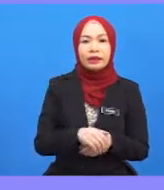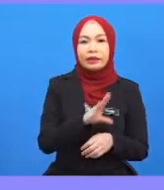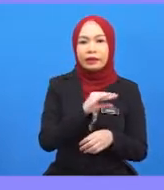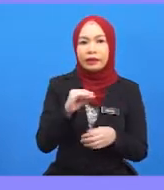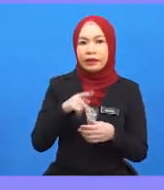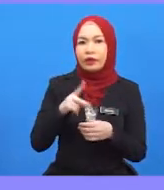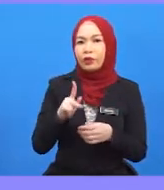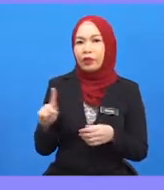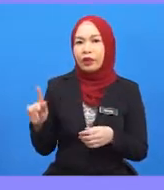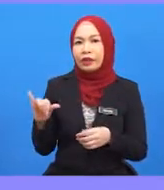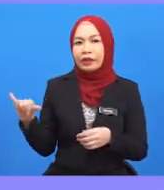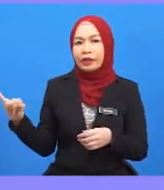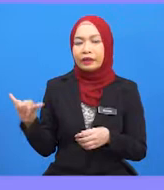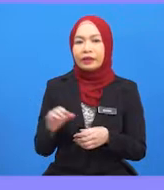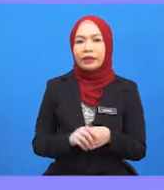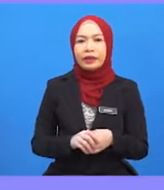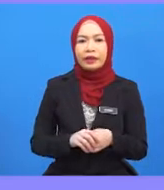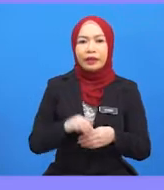Isikan biuret dengan asid nitrit